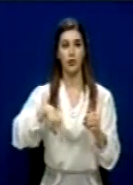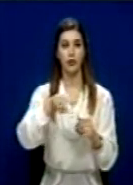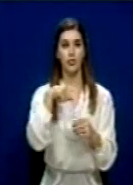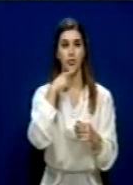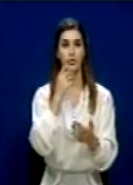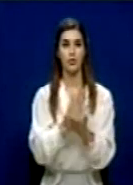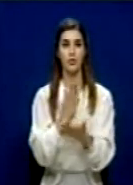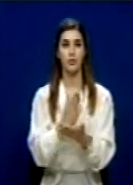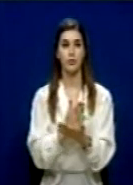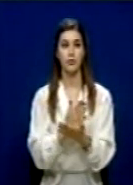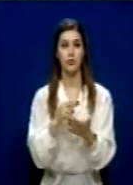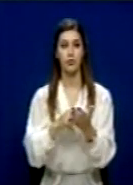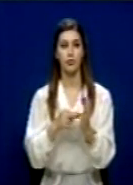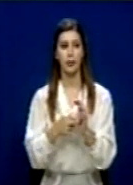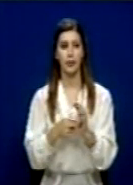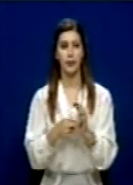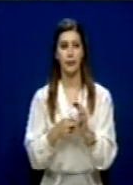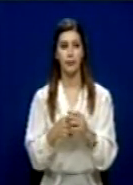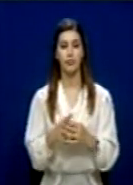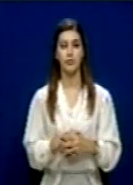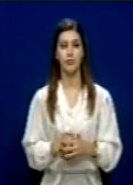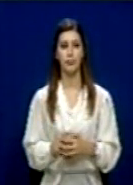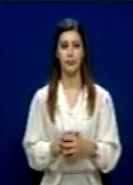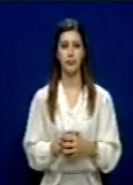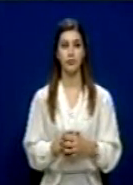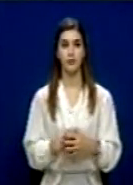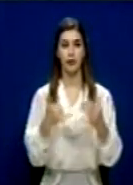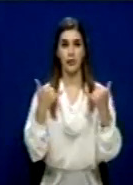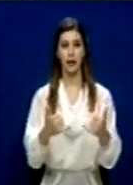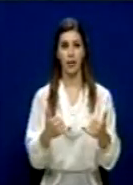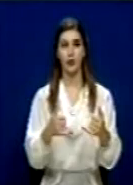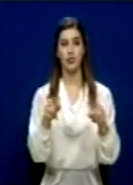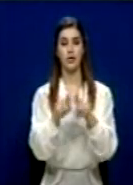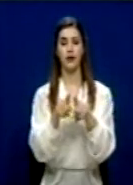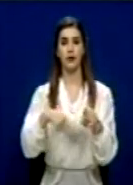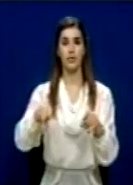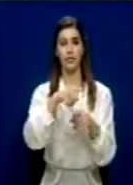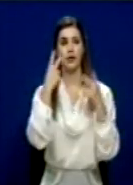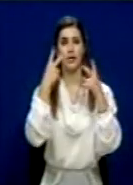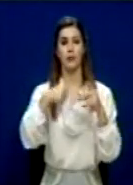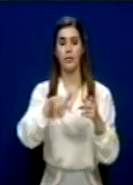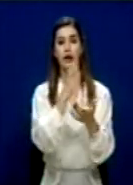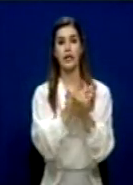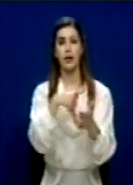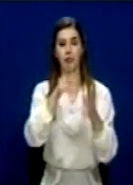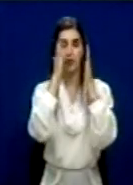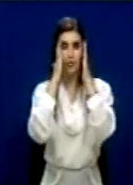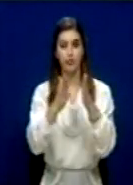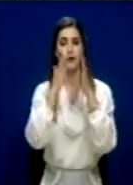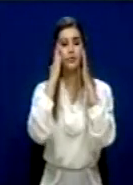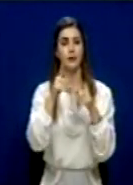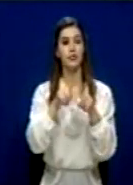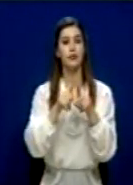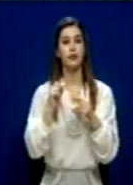që është rezoluta të tripë të Kosovës dhe Serbisë. Edhe ja tash ku jemi në këtë pikë, kur ju keni nështru se cili prej jush